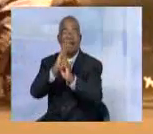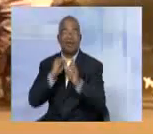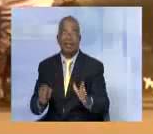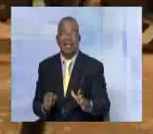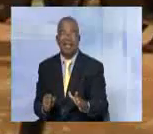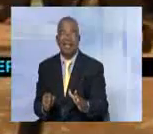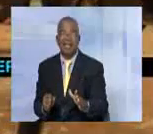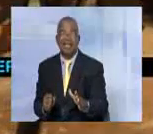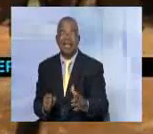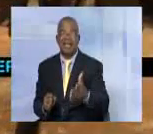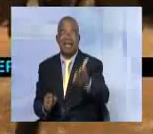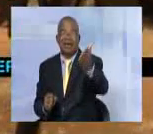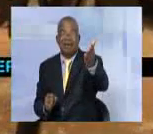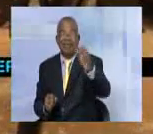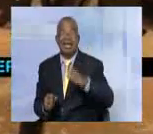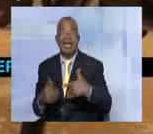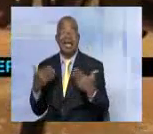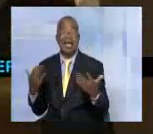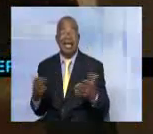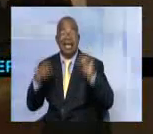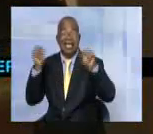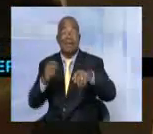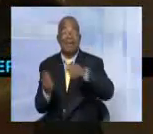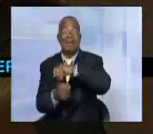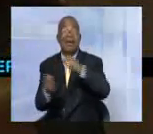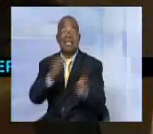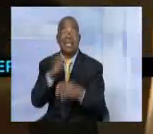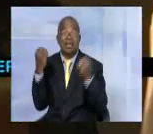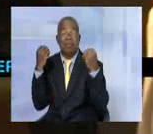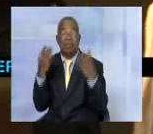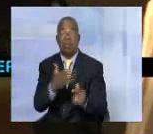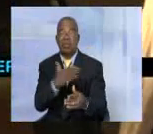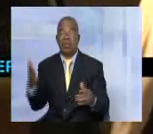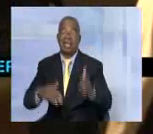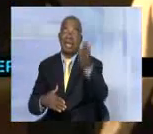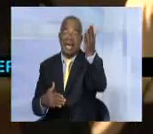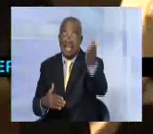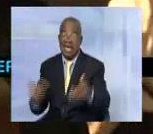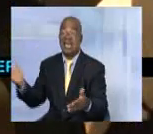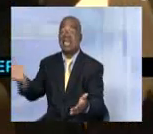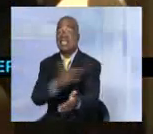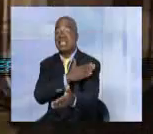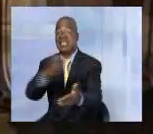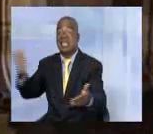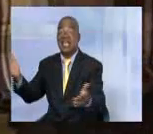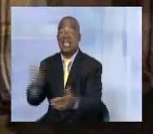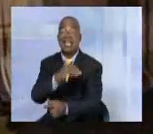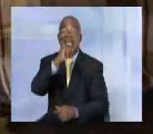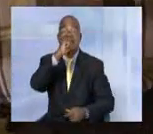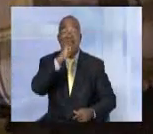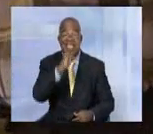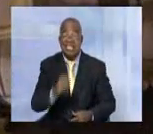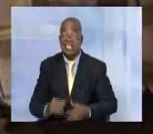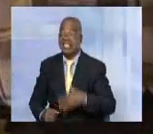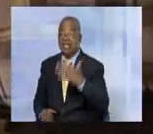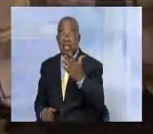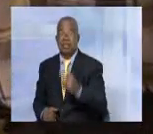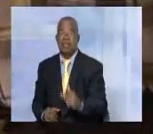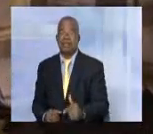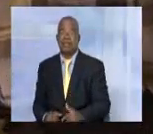veut aussi un lieu d'échange autour de la création artistique. Il ouvrira ses portes à des débats et à des concerts.